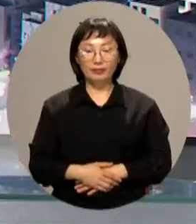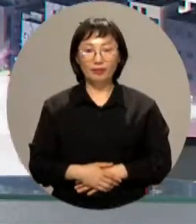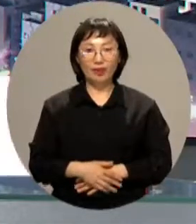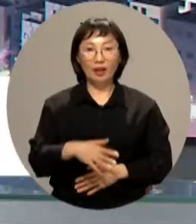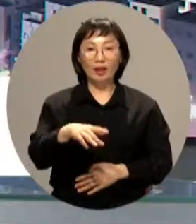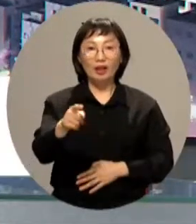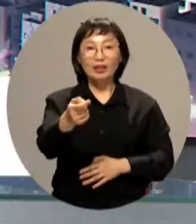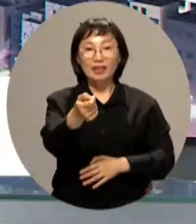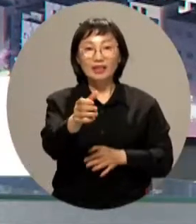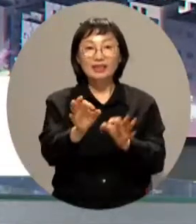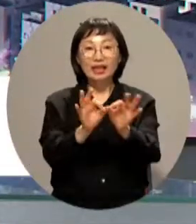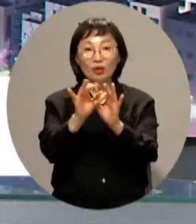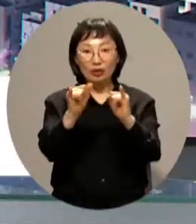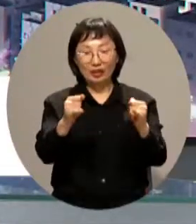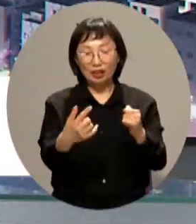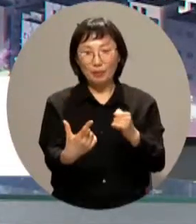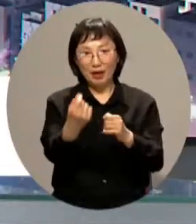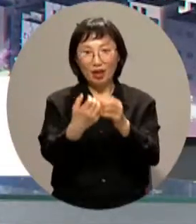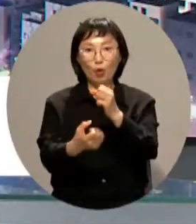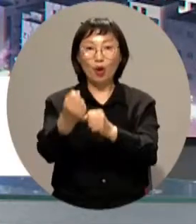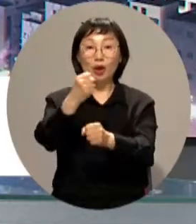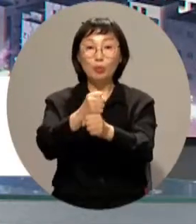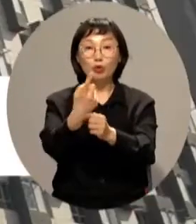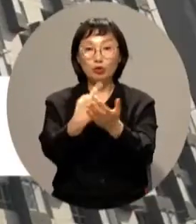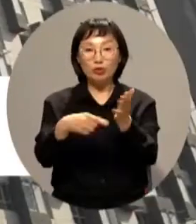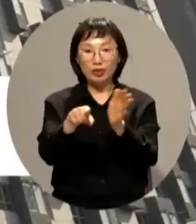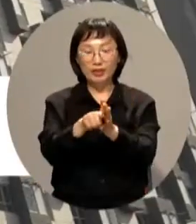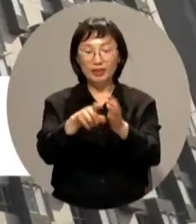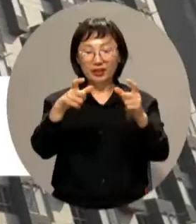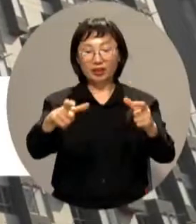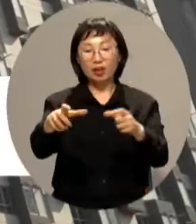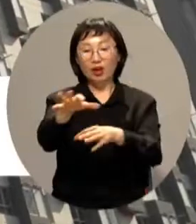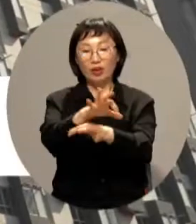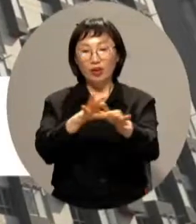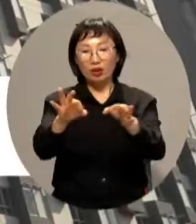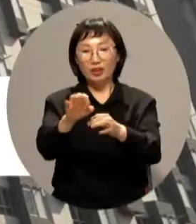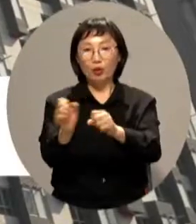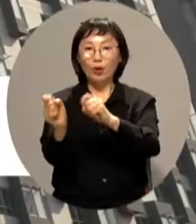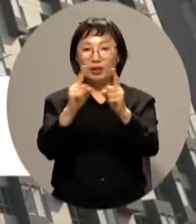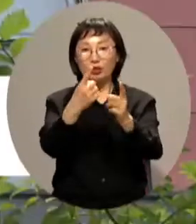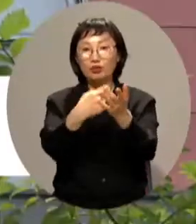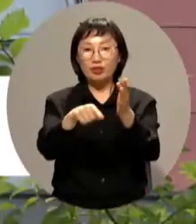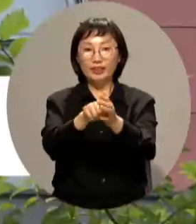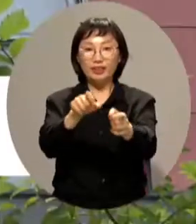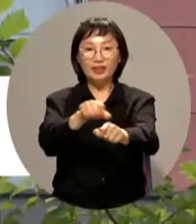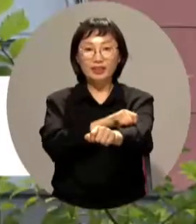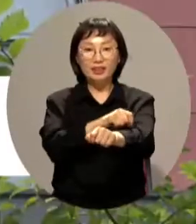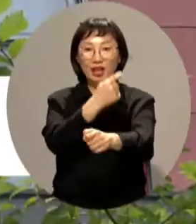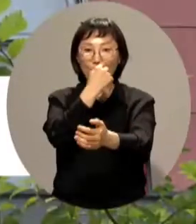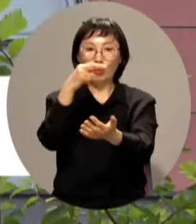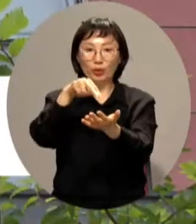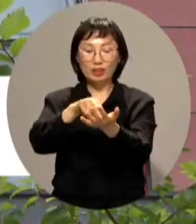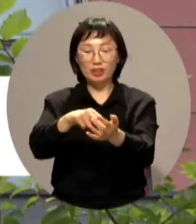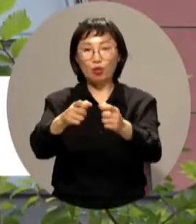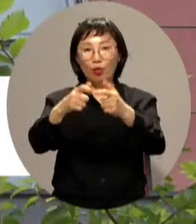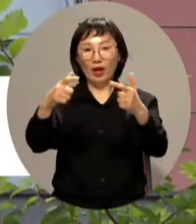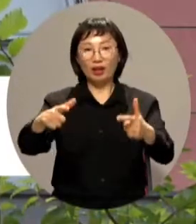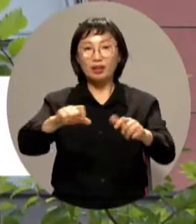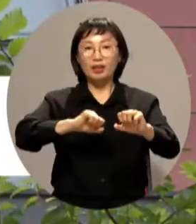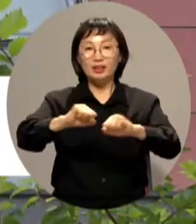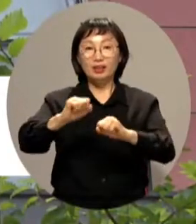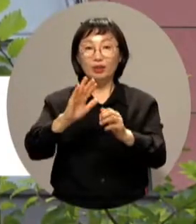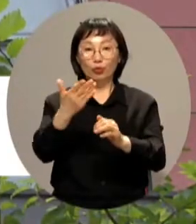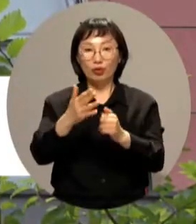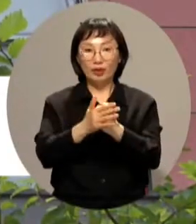소상공인을 빠른 일상 회복 전환과 지역경제 활성화를 위해 특례보증 이 확대 실시됩니다 전라북도와